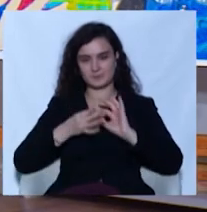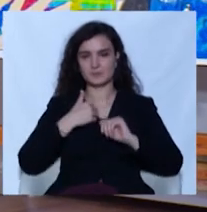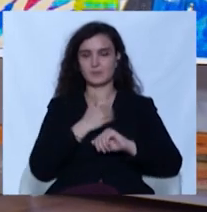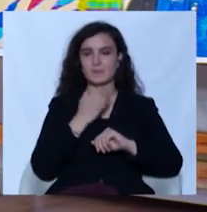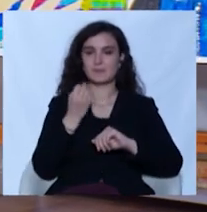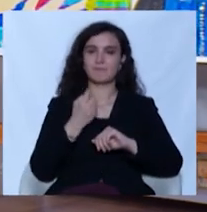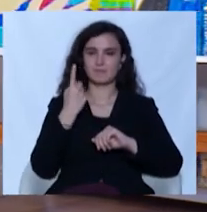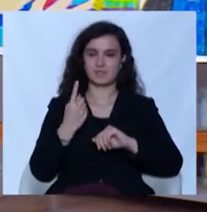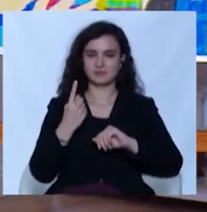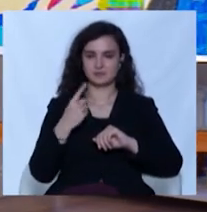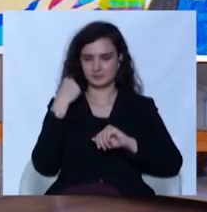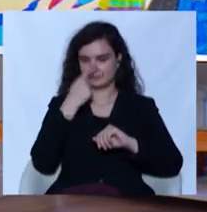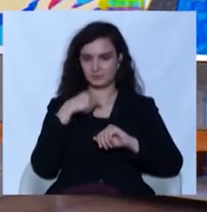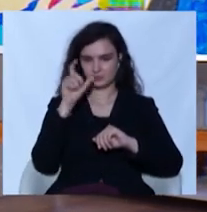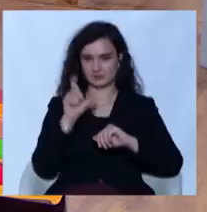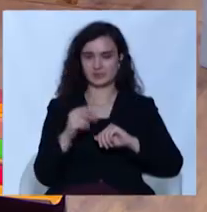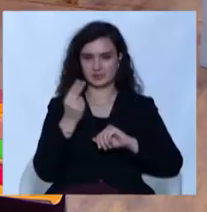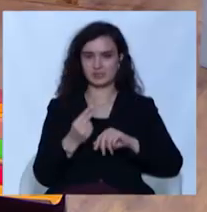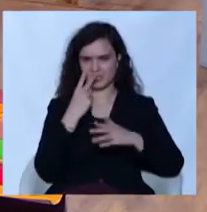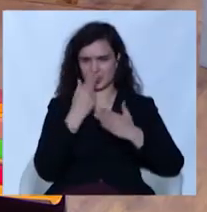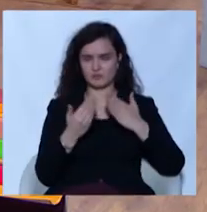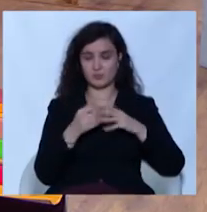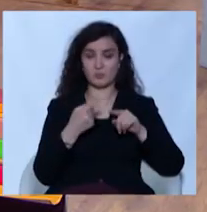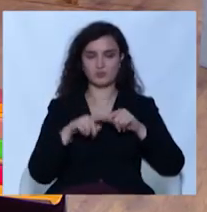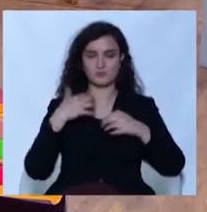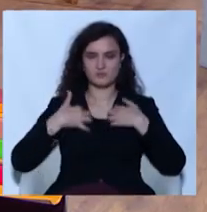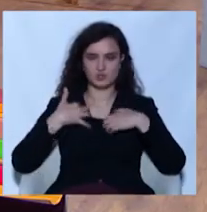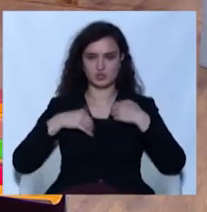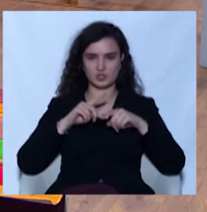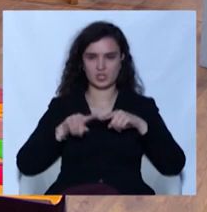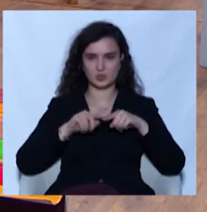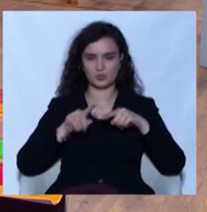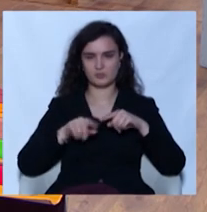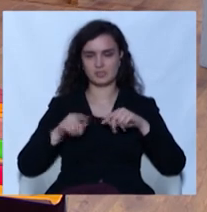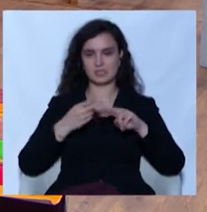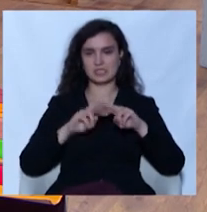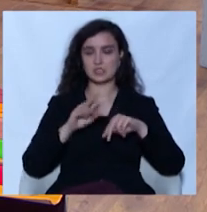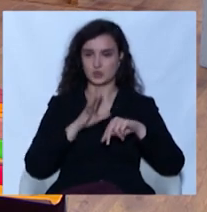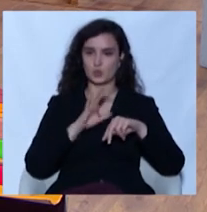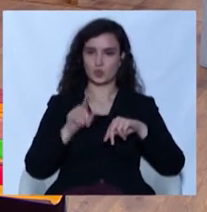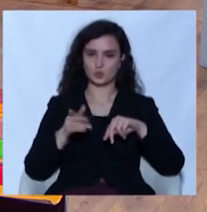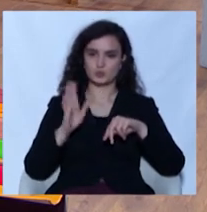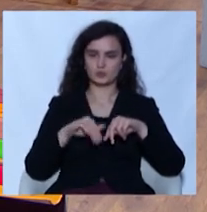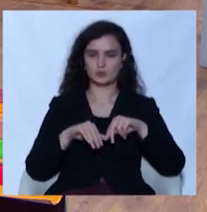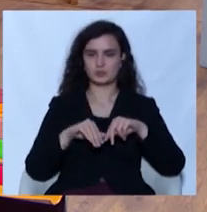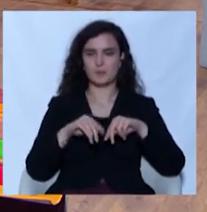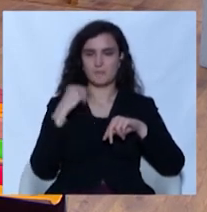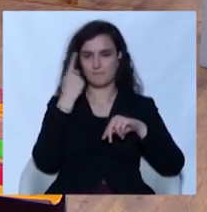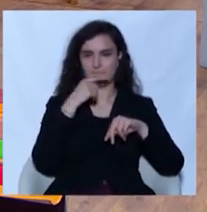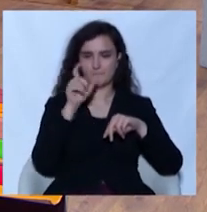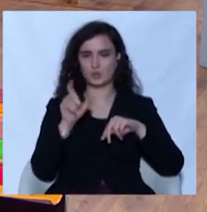კიდევ ერთი პორტრეტი გაჩვენოთ და ამიტომ ვჩქარობ. ეს იყოს